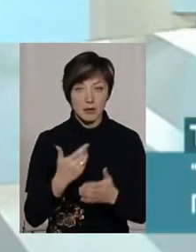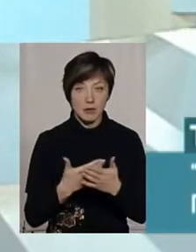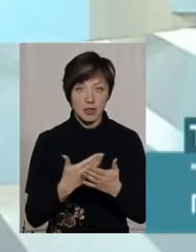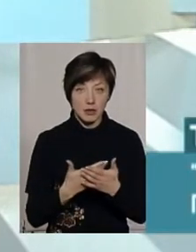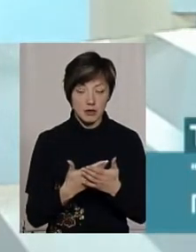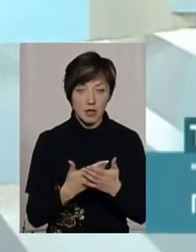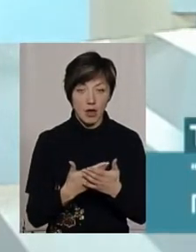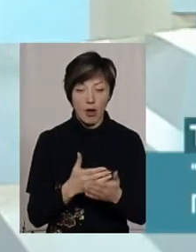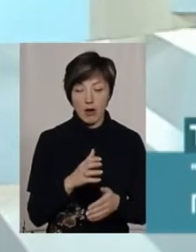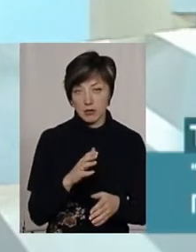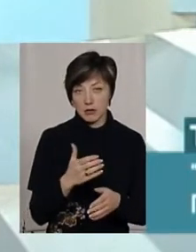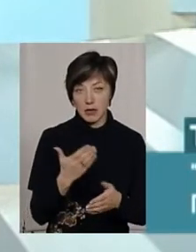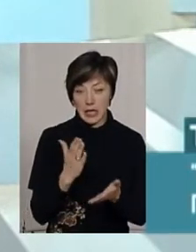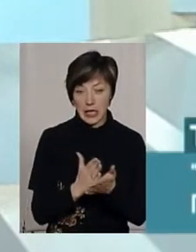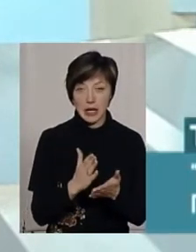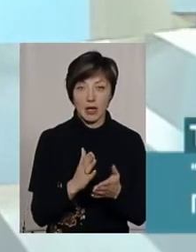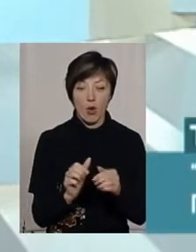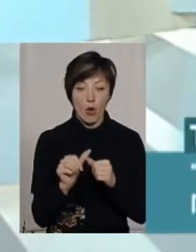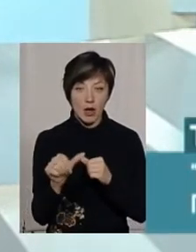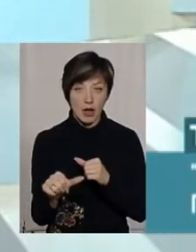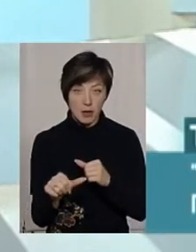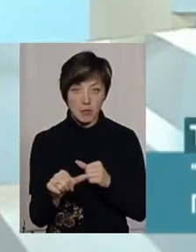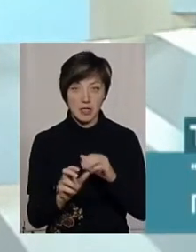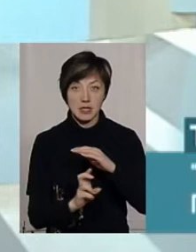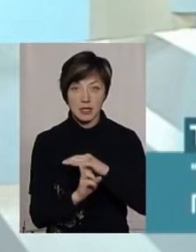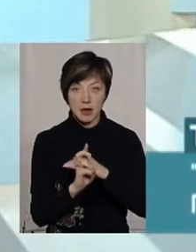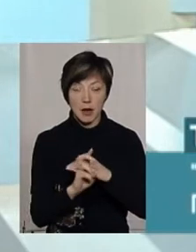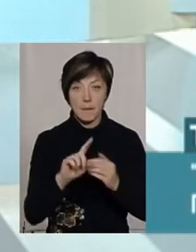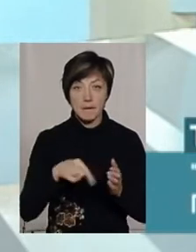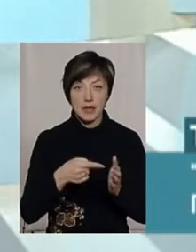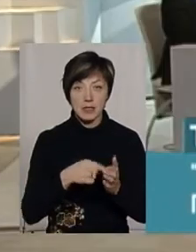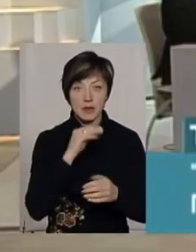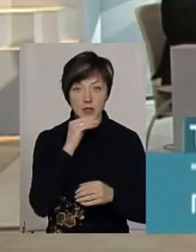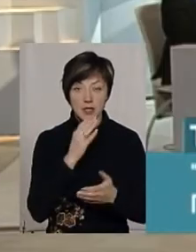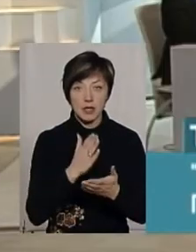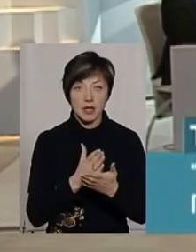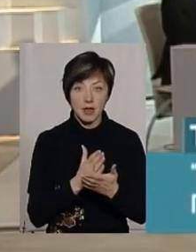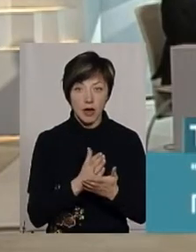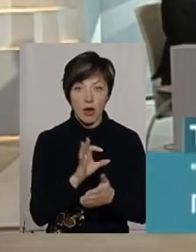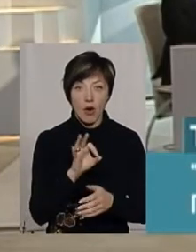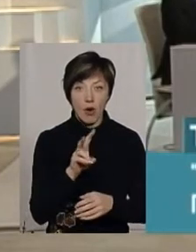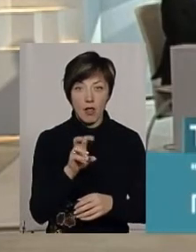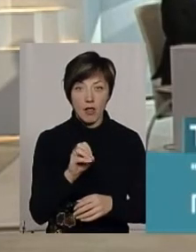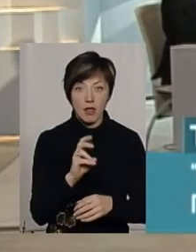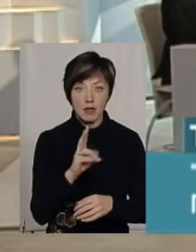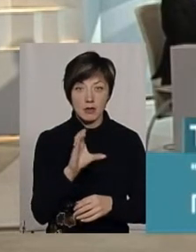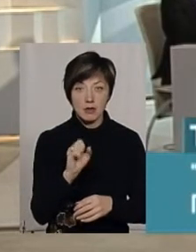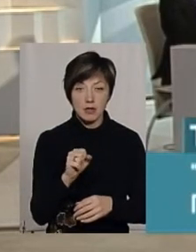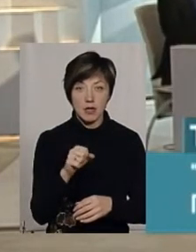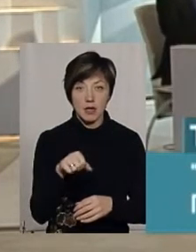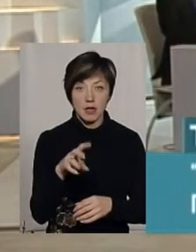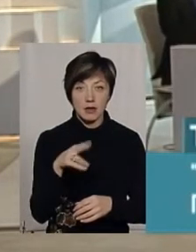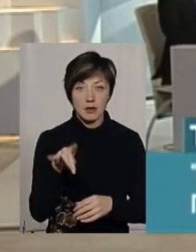наприклад, Олександрійський, це Олександрія – місто в Єгипті, є Олександрійська православна